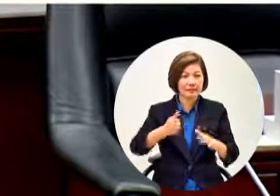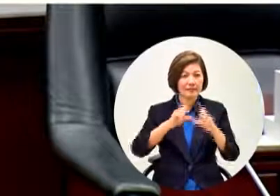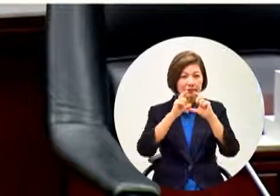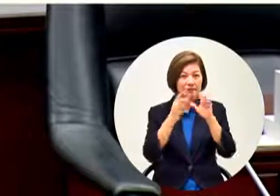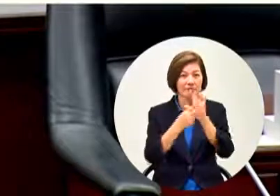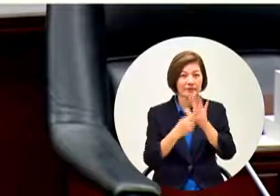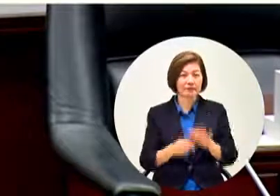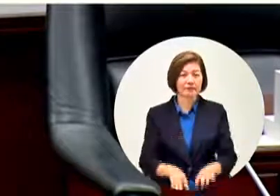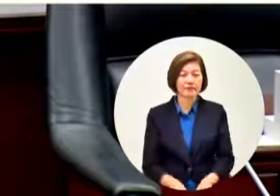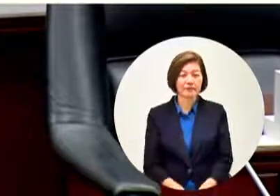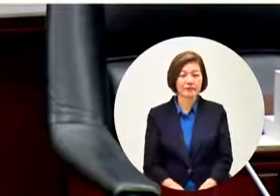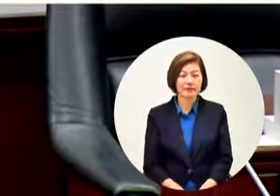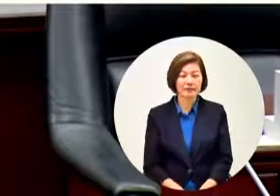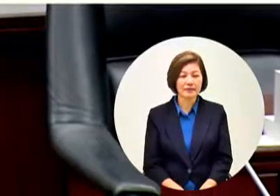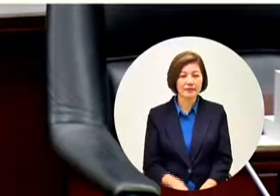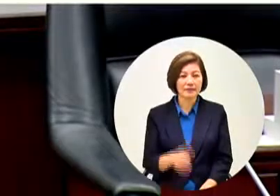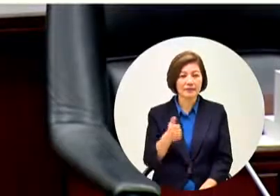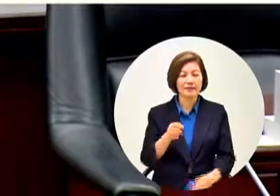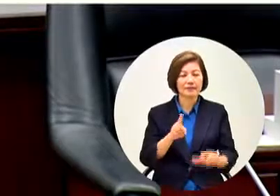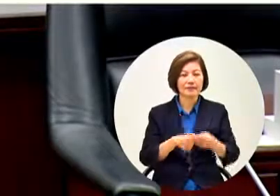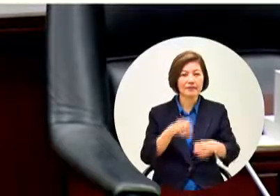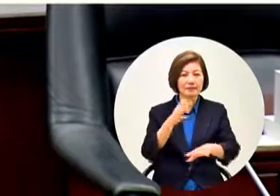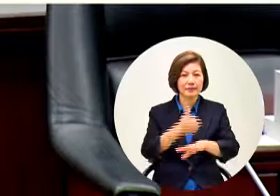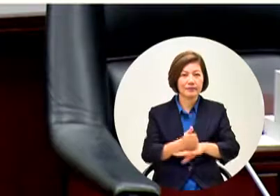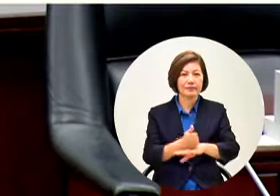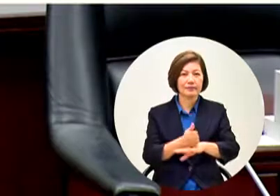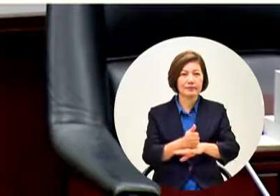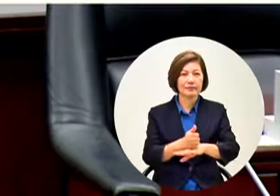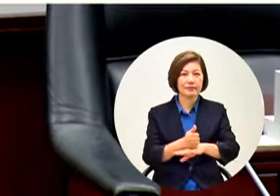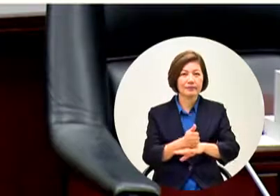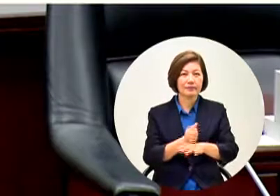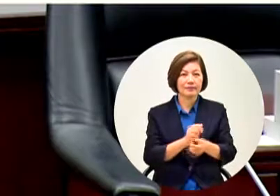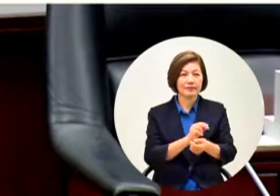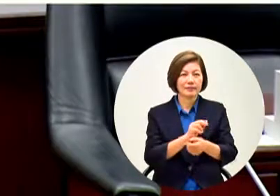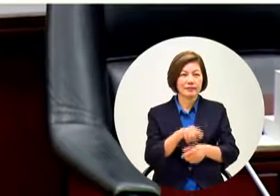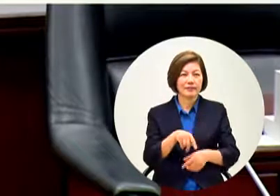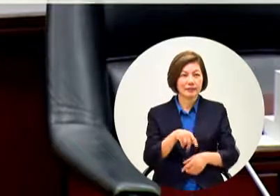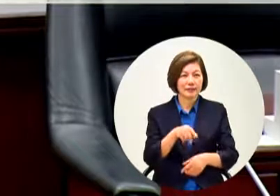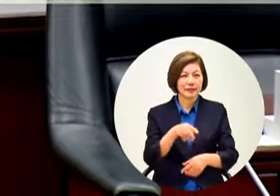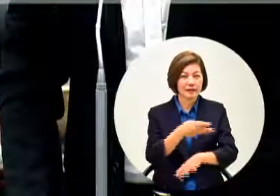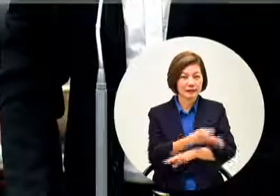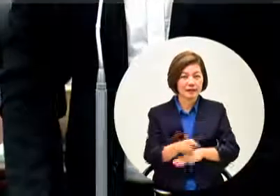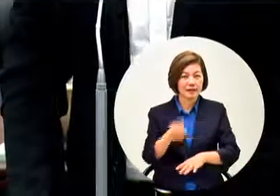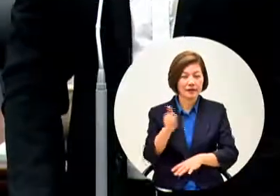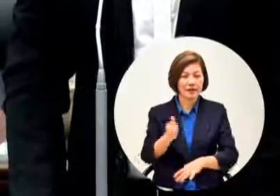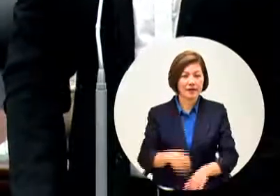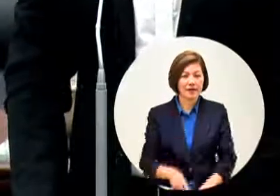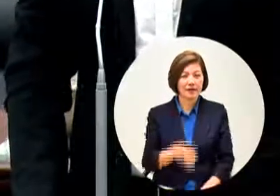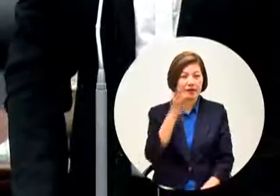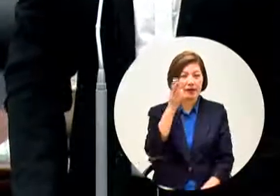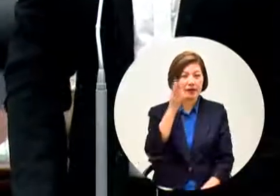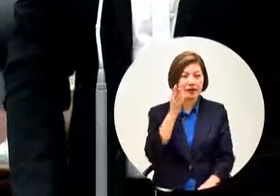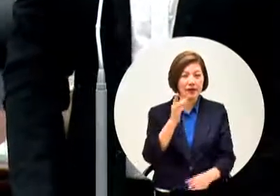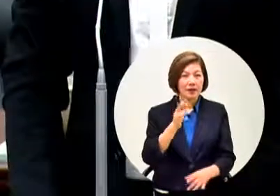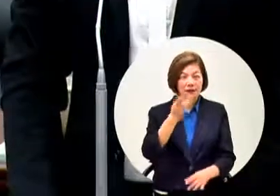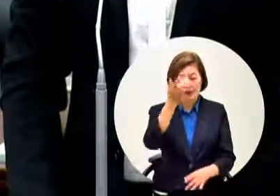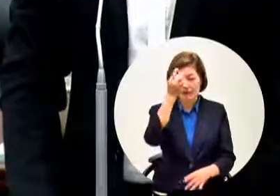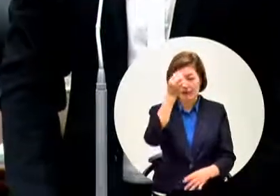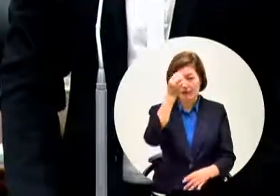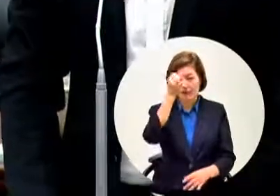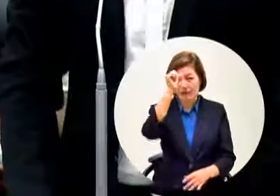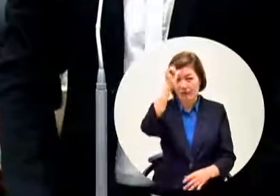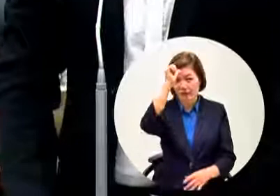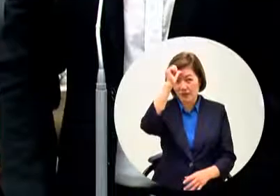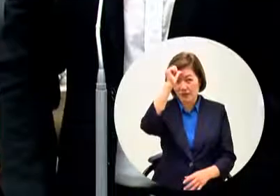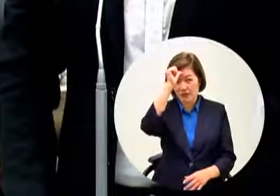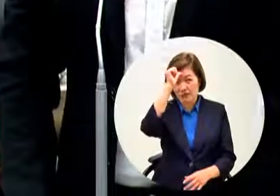席，谢谢我们瑞宏议员。这个观音湖，观音湖我去过了两三趟了。 哇，这个所在是咪真